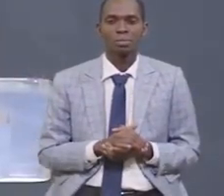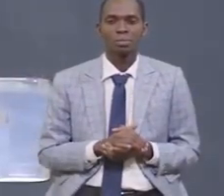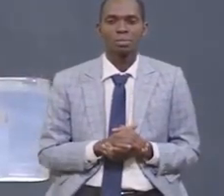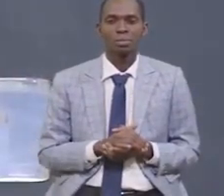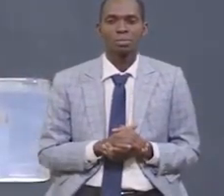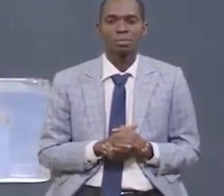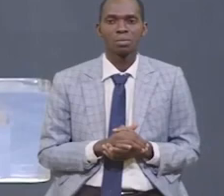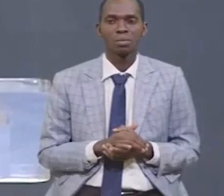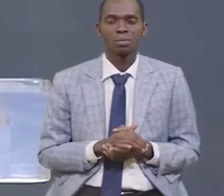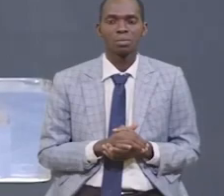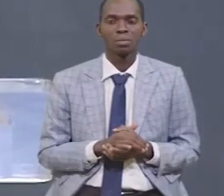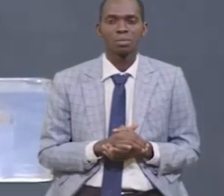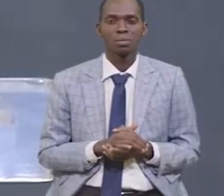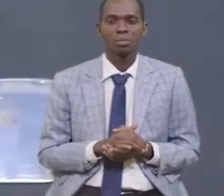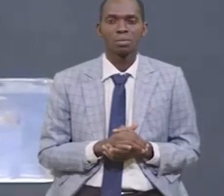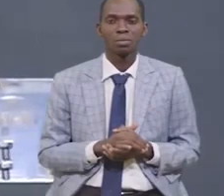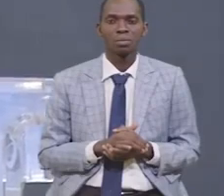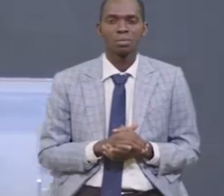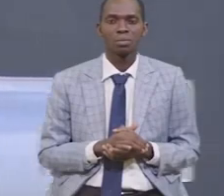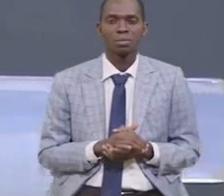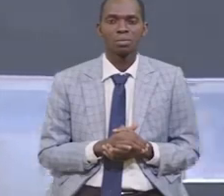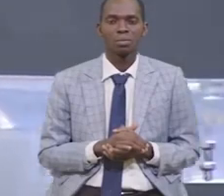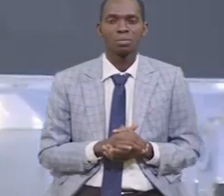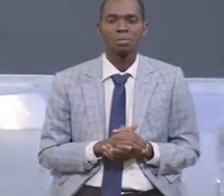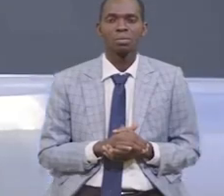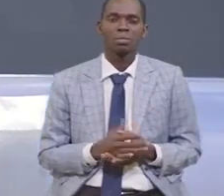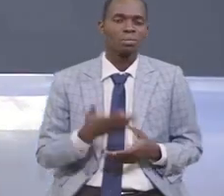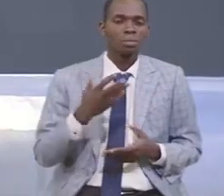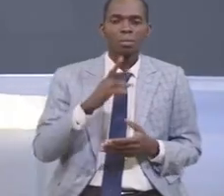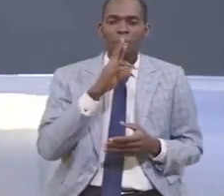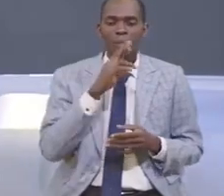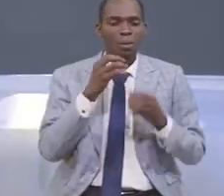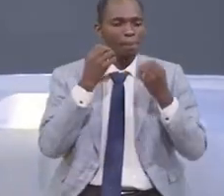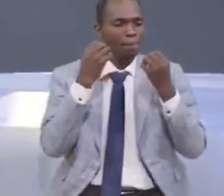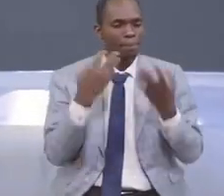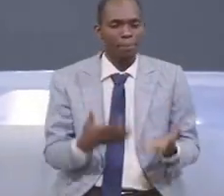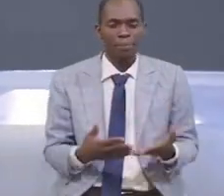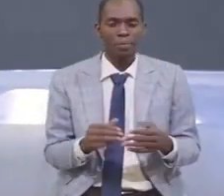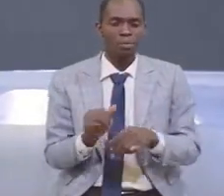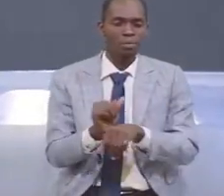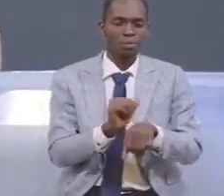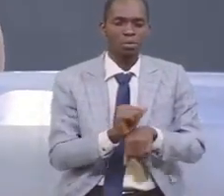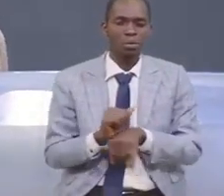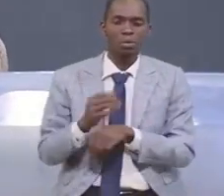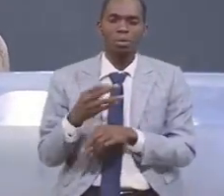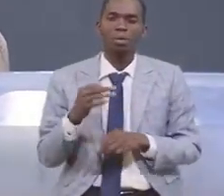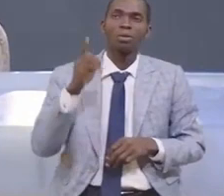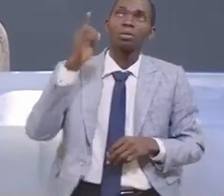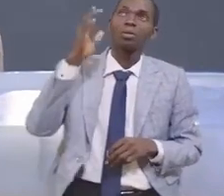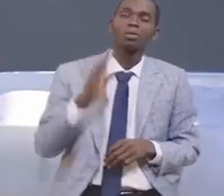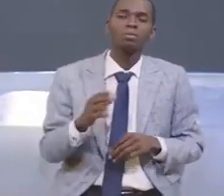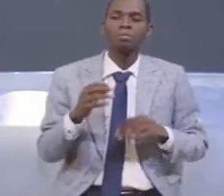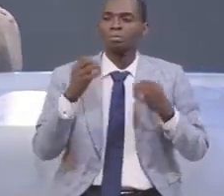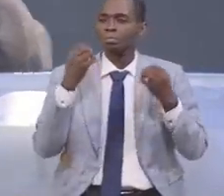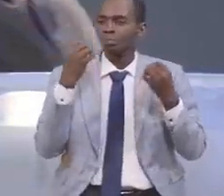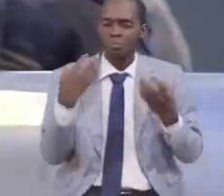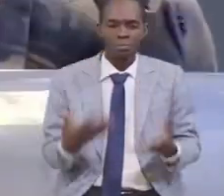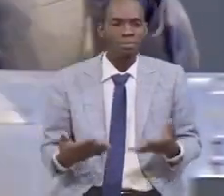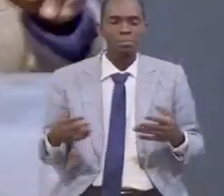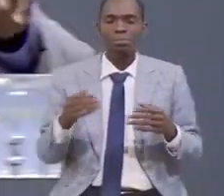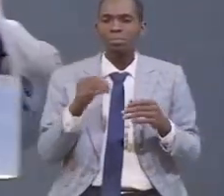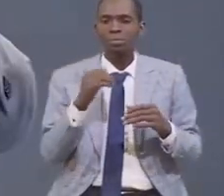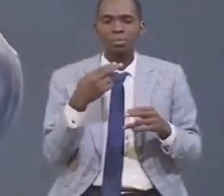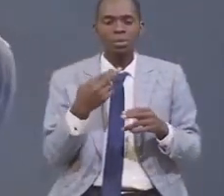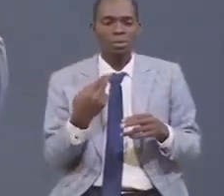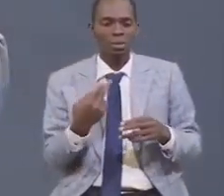ఉన్న వాని గురించి మనం మాట్లాడుతున్నాం. Many activities of God. దేవుని యొక్క ముఖ్యమైన కార్యకలాపాలు. Many attributes of God.